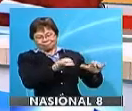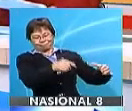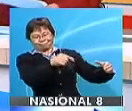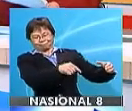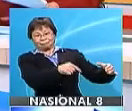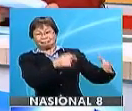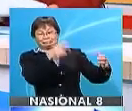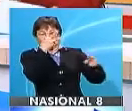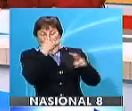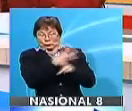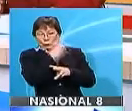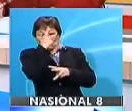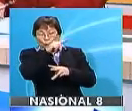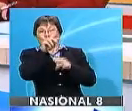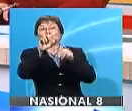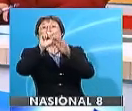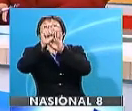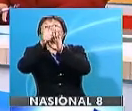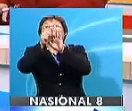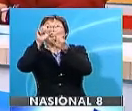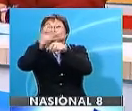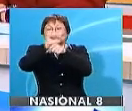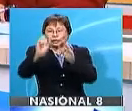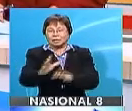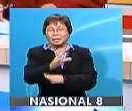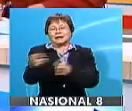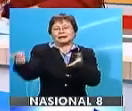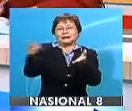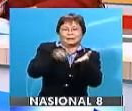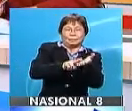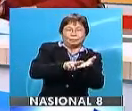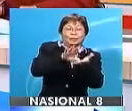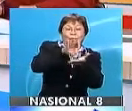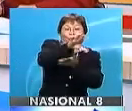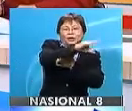yang kritikal untuk sumber manusia pelaburan dan